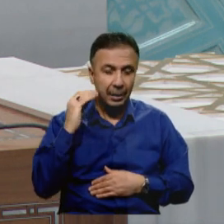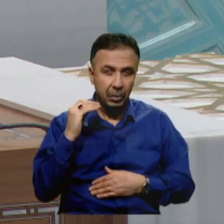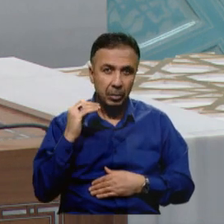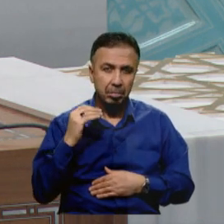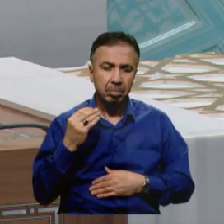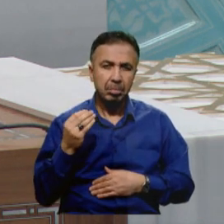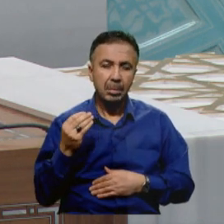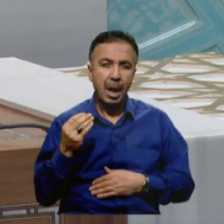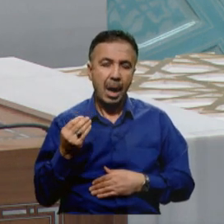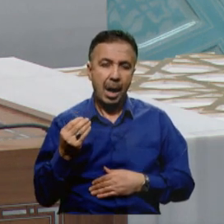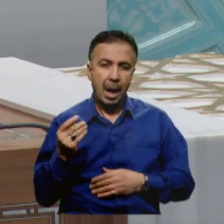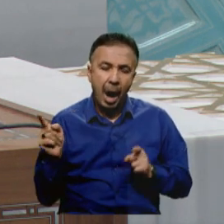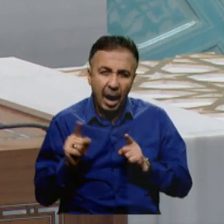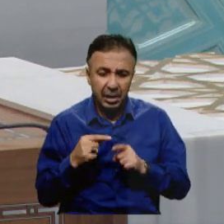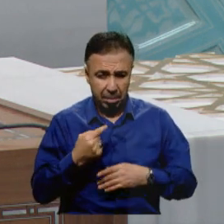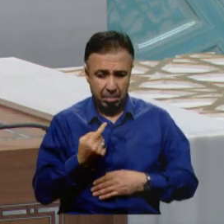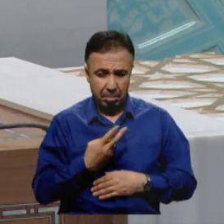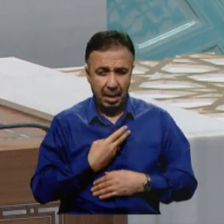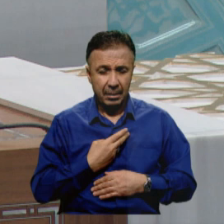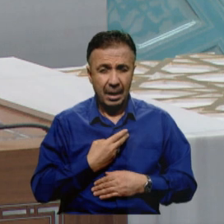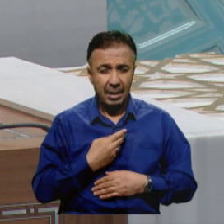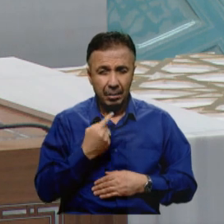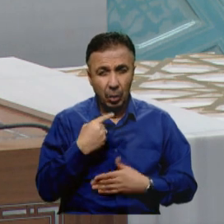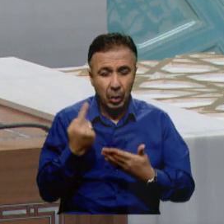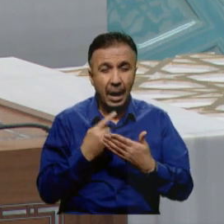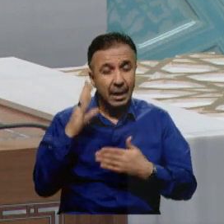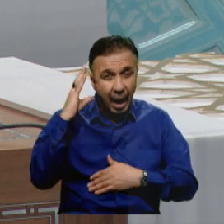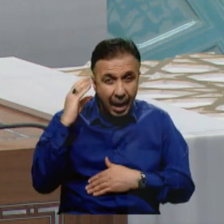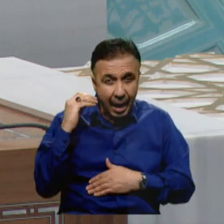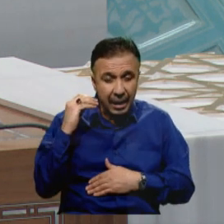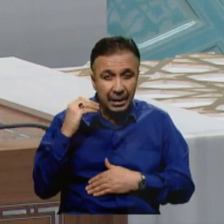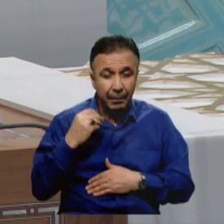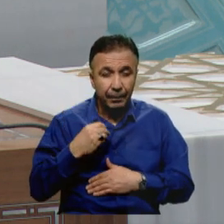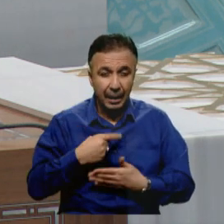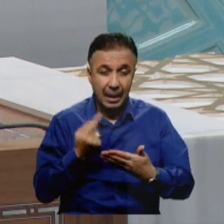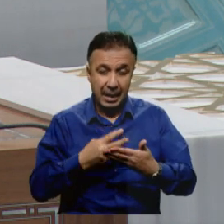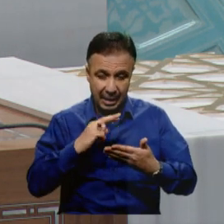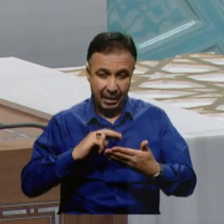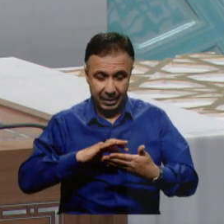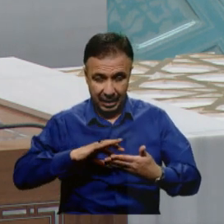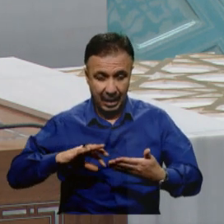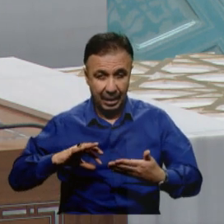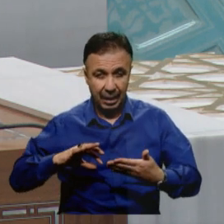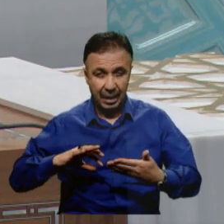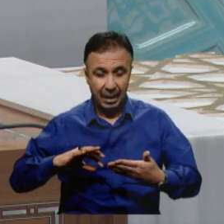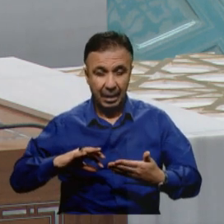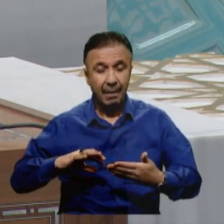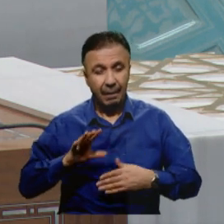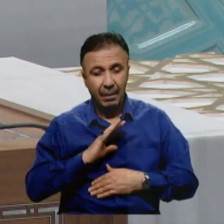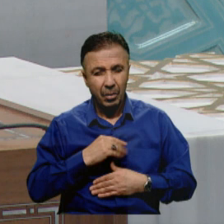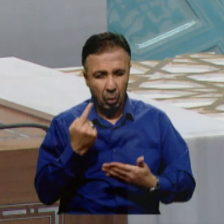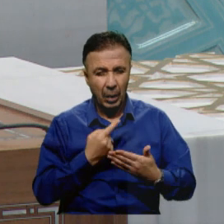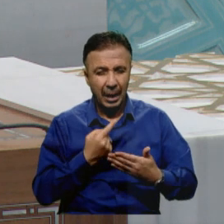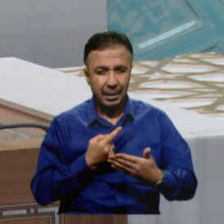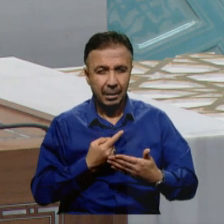Artık benim dilimden Kur'an'ı anlayacağım tefsirler, mealler var. Bir Kur'an yolu tefsirini alayım, şunu baştan sona bir